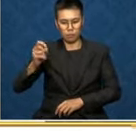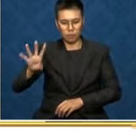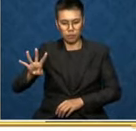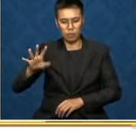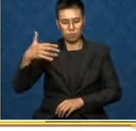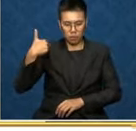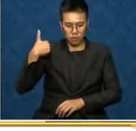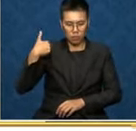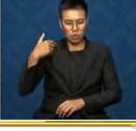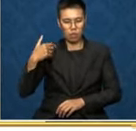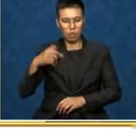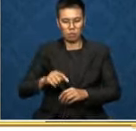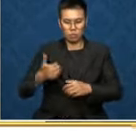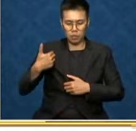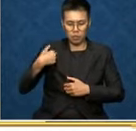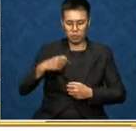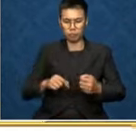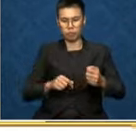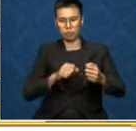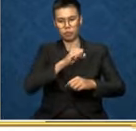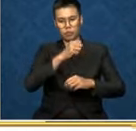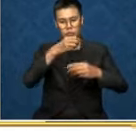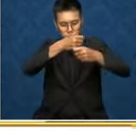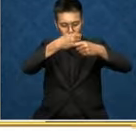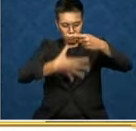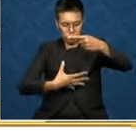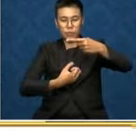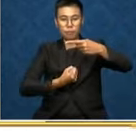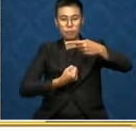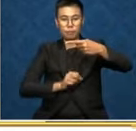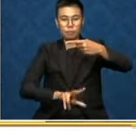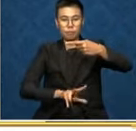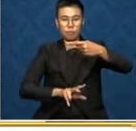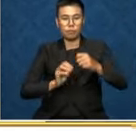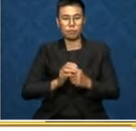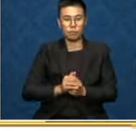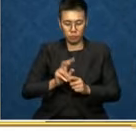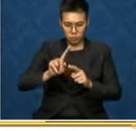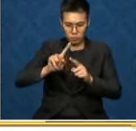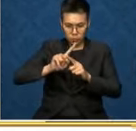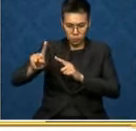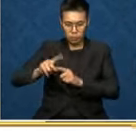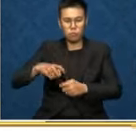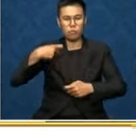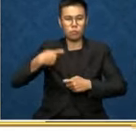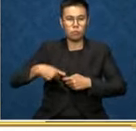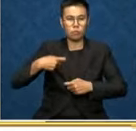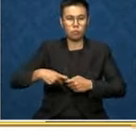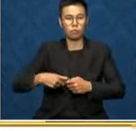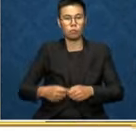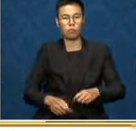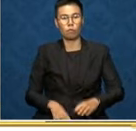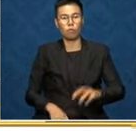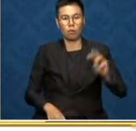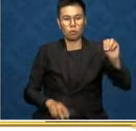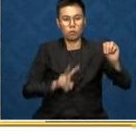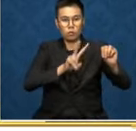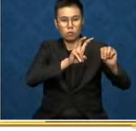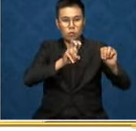ลักษณะโดยในระดับที่ 1สำคัญมากค่ะกำหนดให้การแก้ไขเป็นเป็นไปได้ยากมากอาทิมาตรา